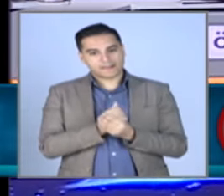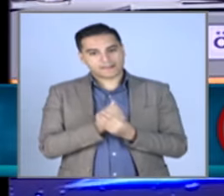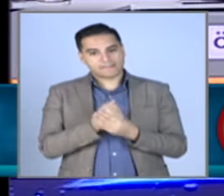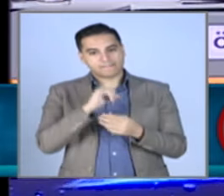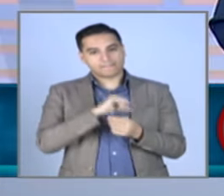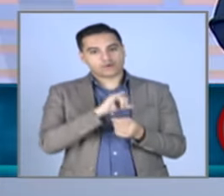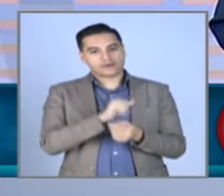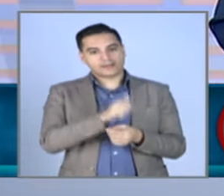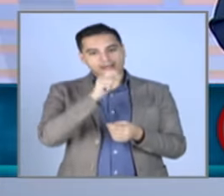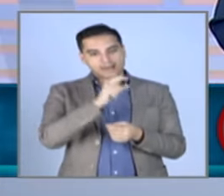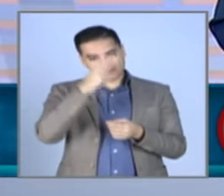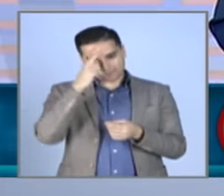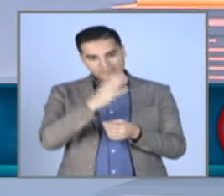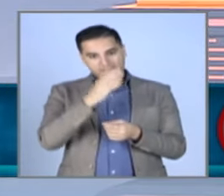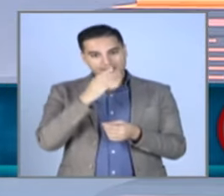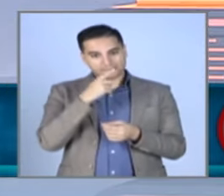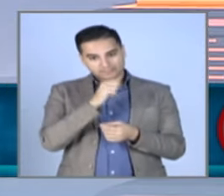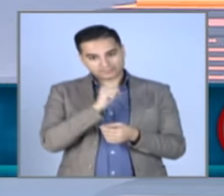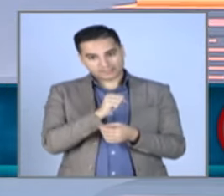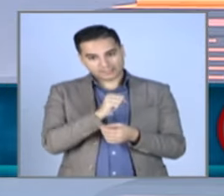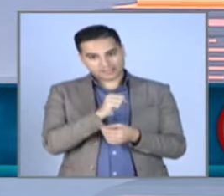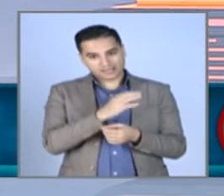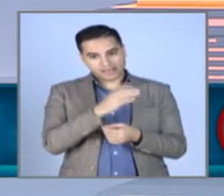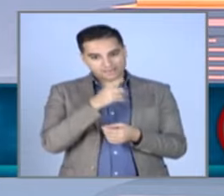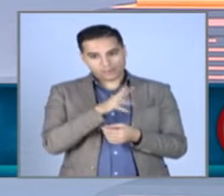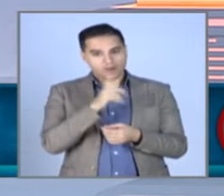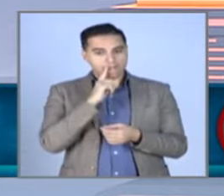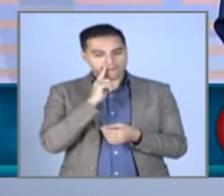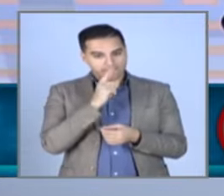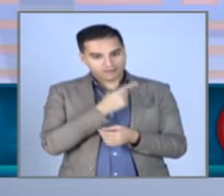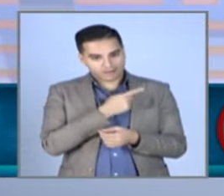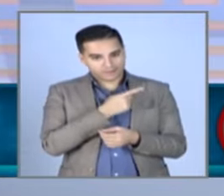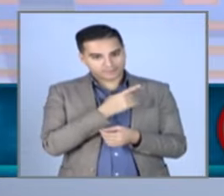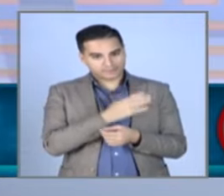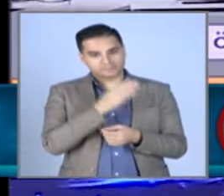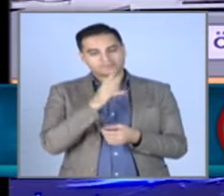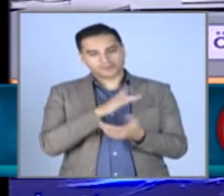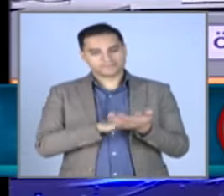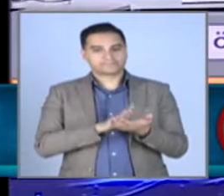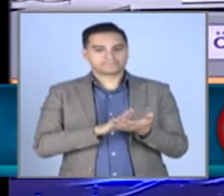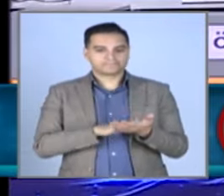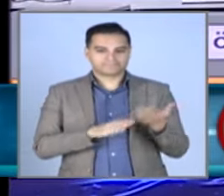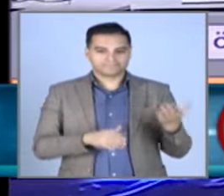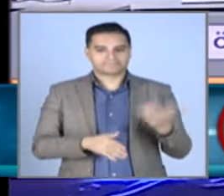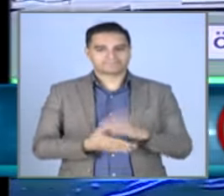مويان؟ دي إجابة مين؟ إجابتي. ولا إجابة مامتك؟ لا إجابتي أنا. إجابة صحيحة.